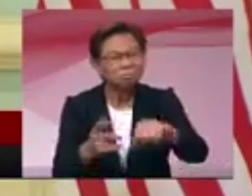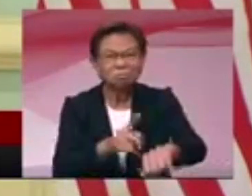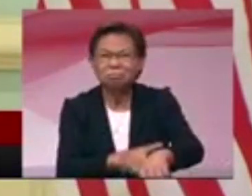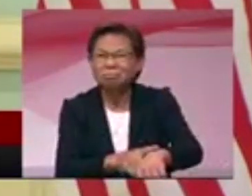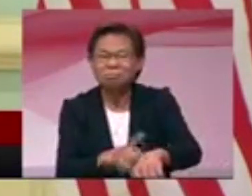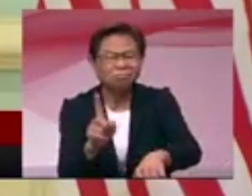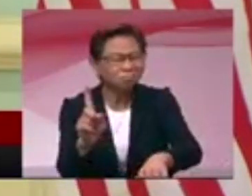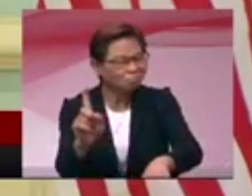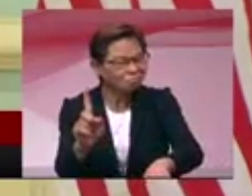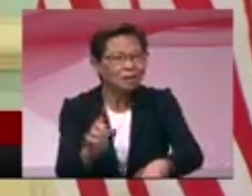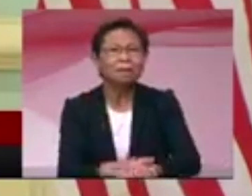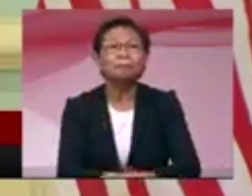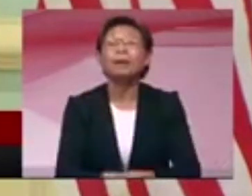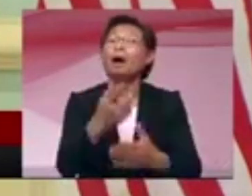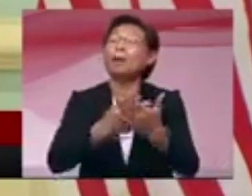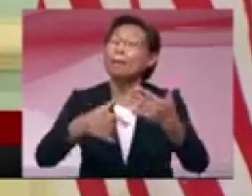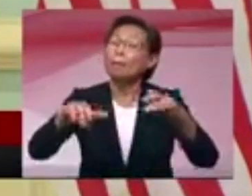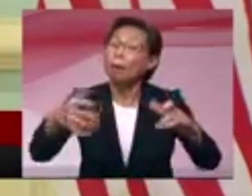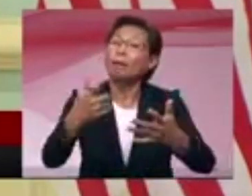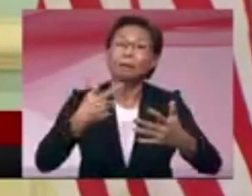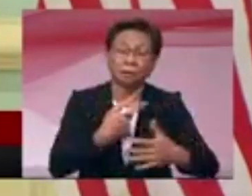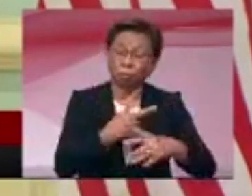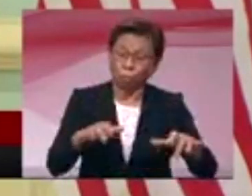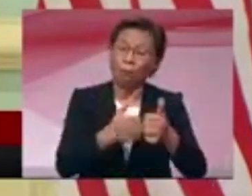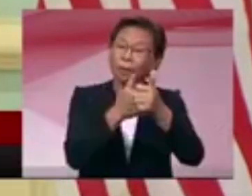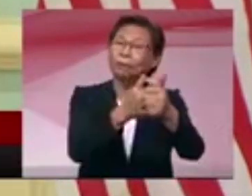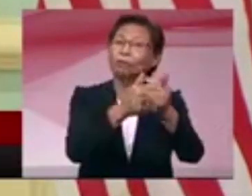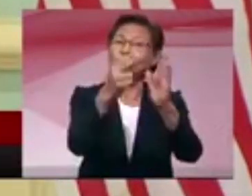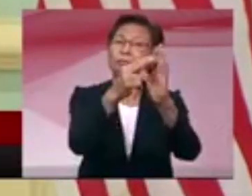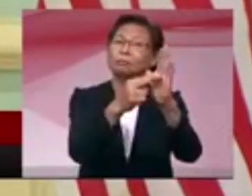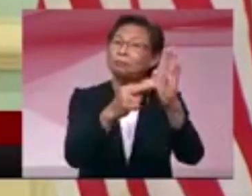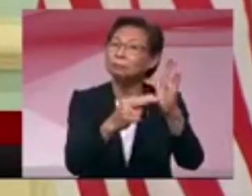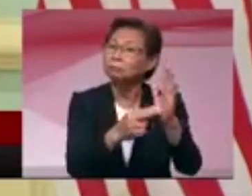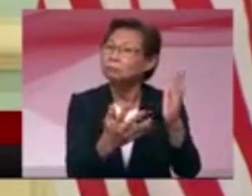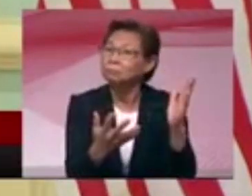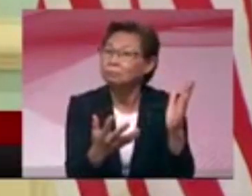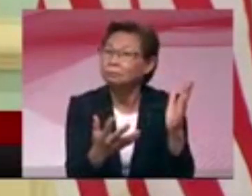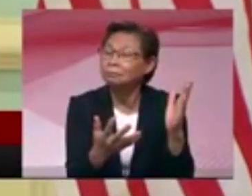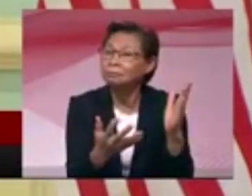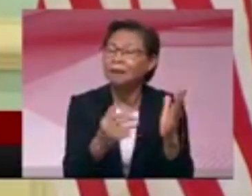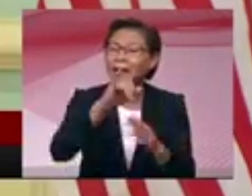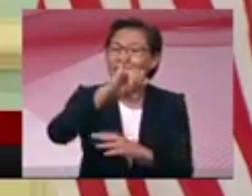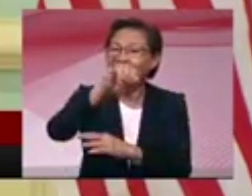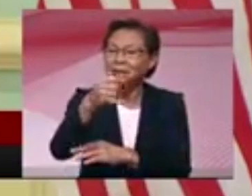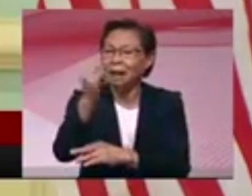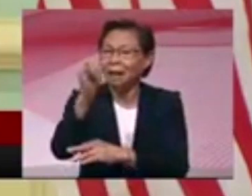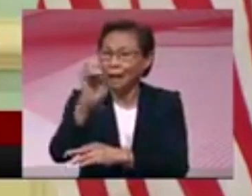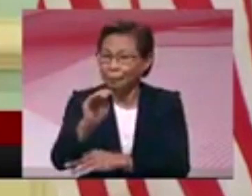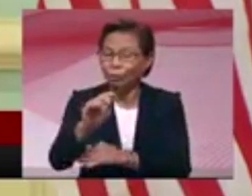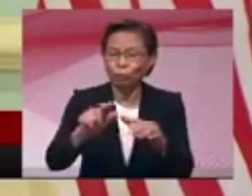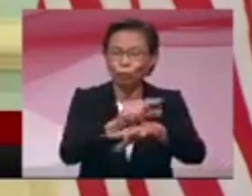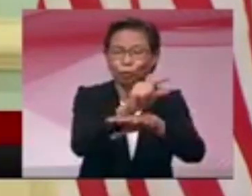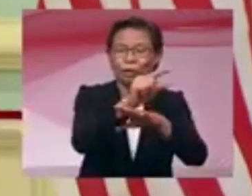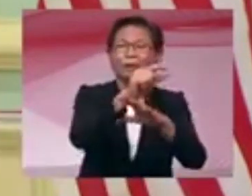Ya, apa yang dilakukan adalah berdasarkan undang-undang. Pihak imigresen menggunakan